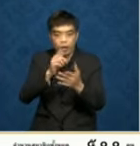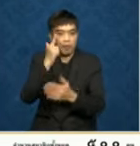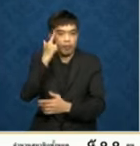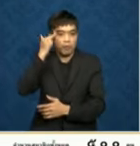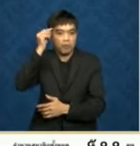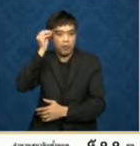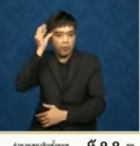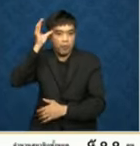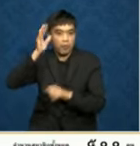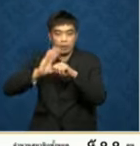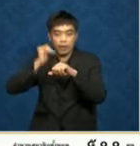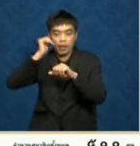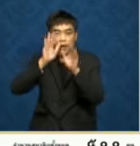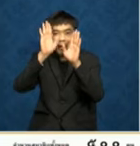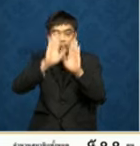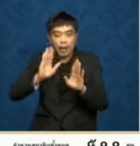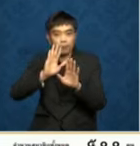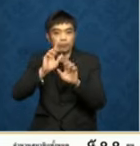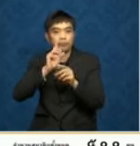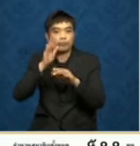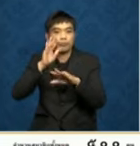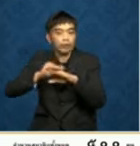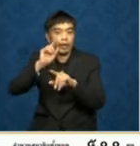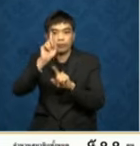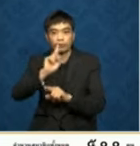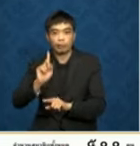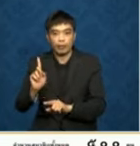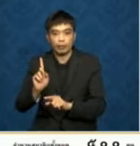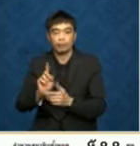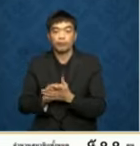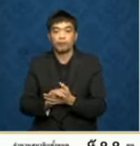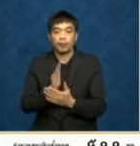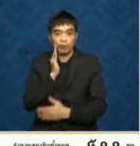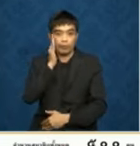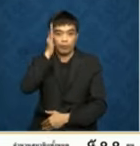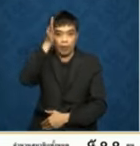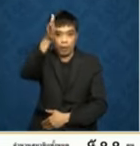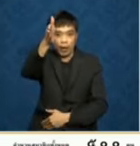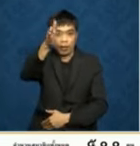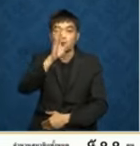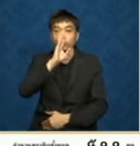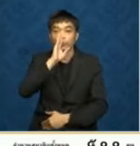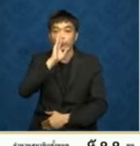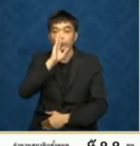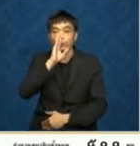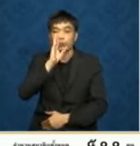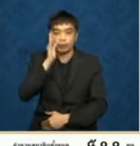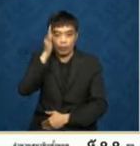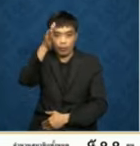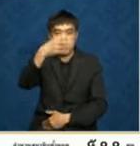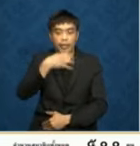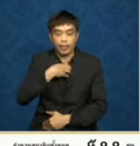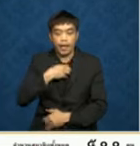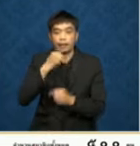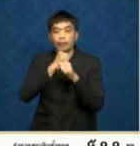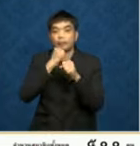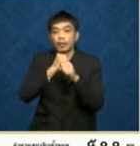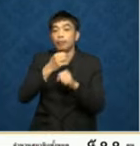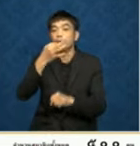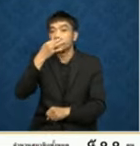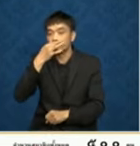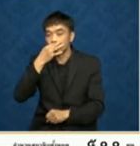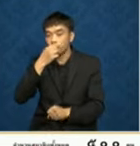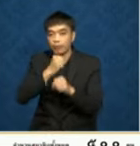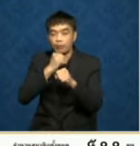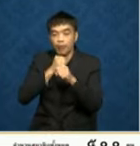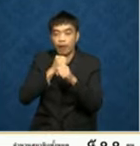ว มีทักษะทางดานไหนและถาต่อไปใอาคต เขาอยากที่จะไปต่อสาย ไปทำงานทางด้